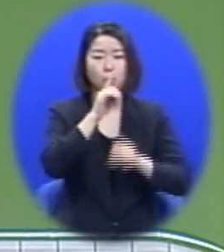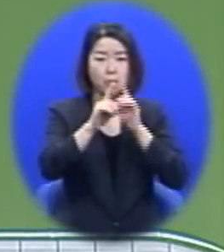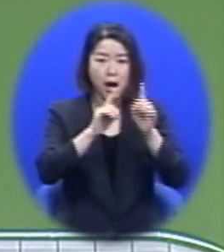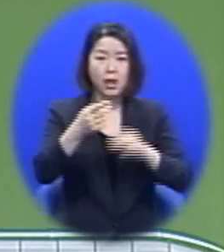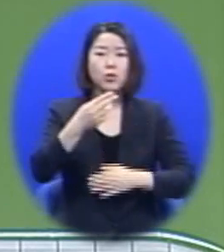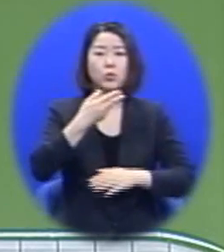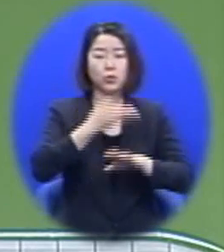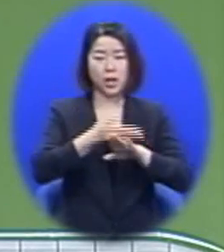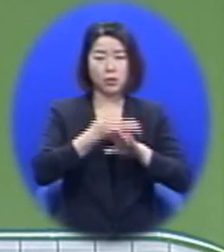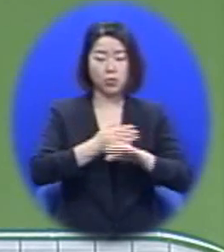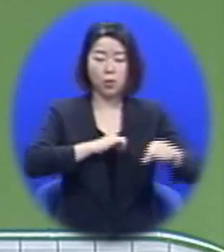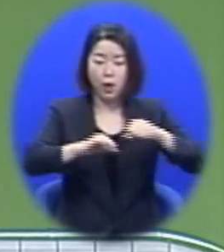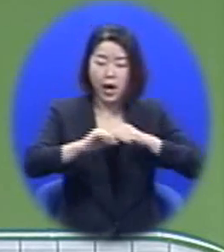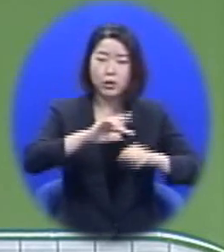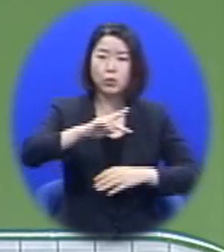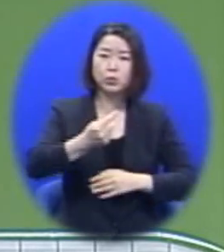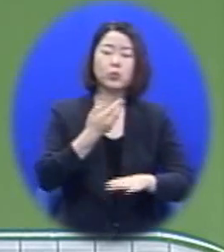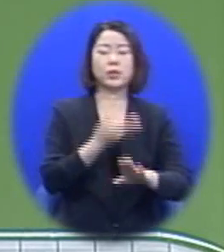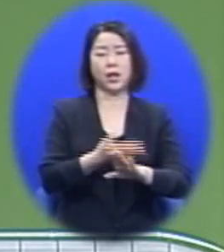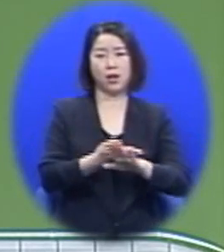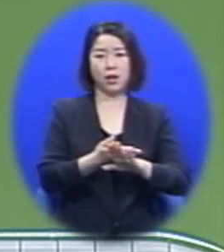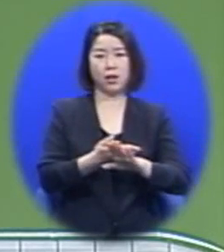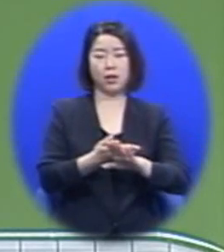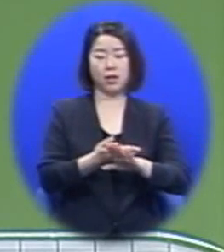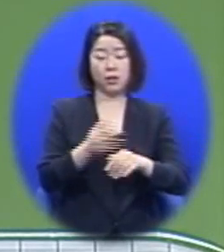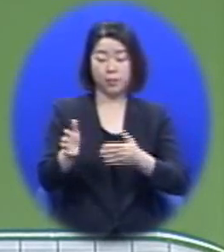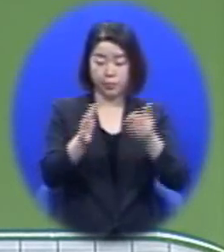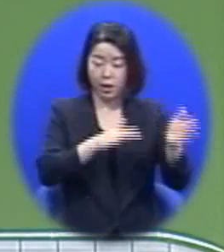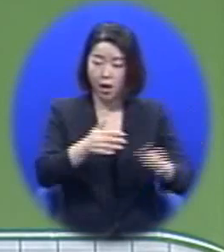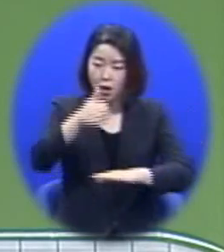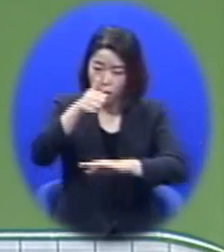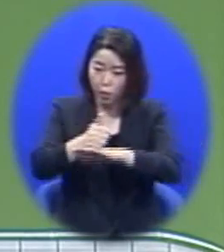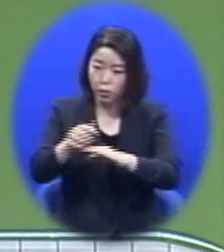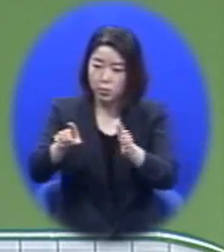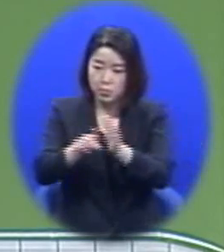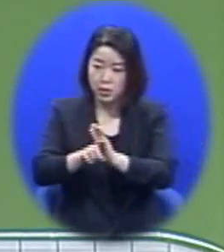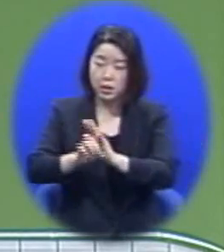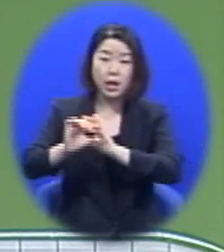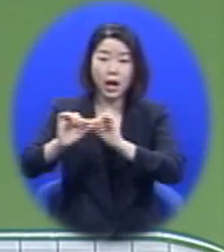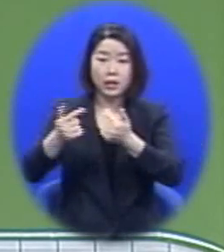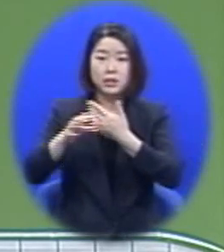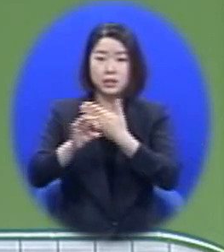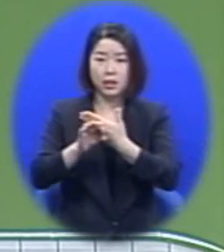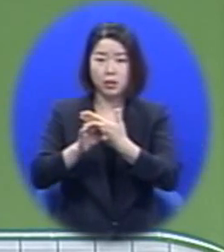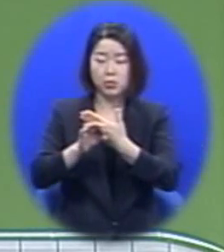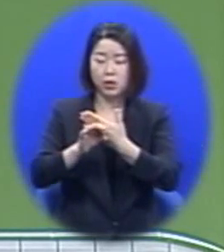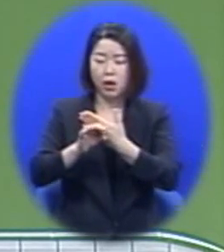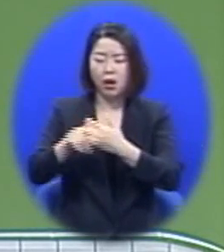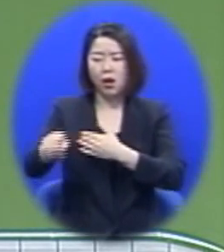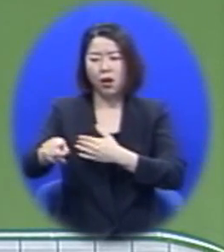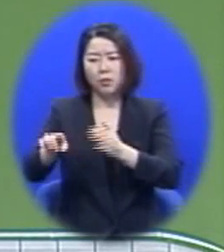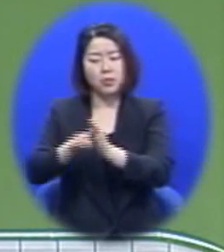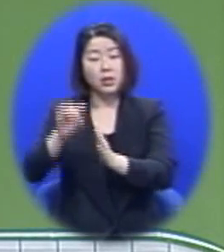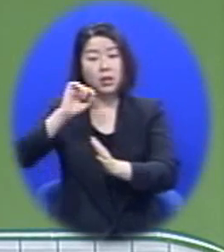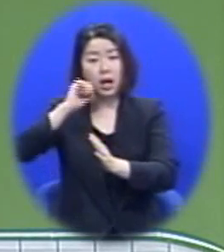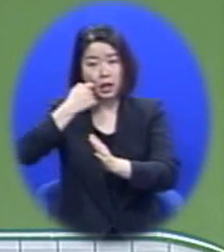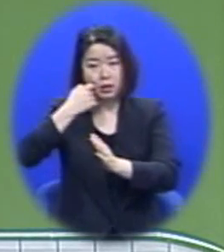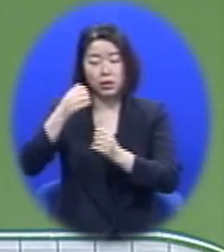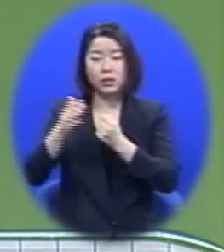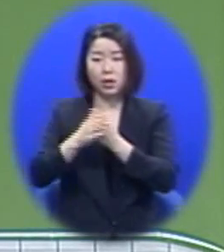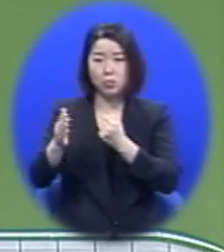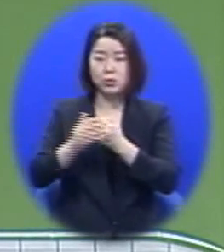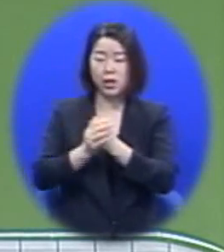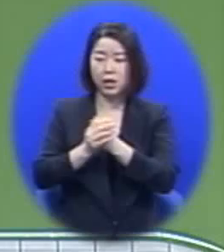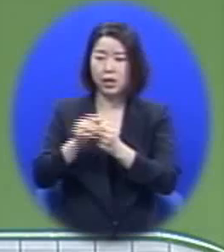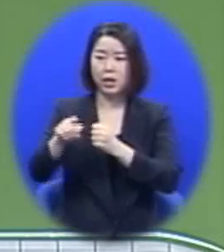달라요. 결국은 안 믿어지니까, 주님이 함께 계시는 게 안 믿어지니까 그렇게 하는 거예요. 어떻게